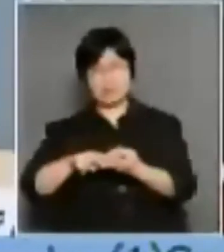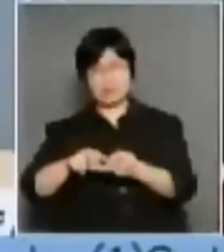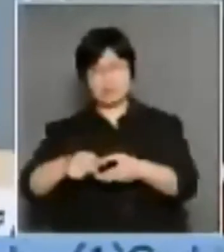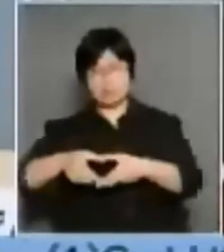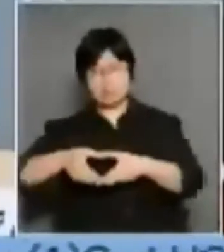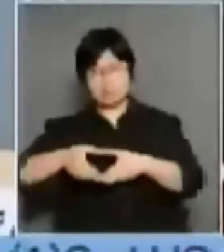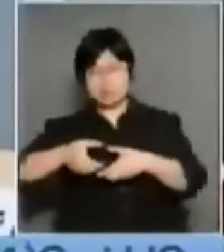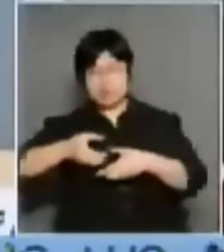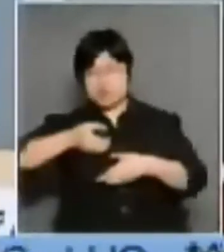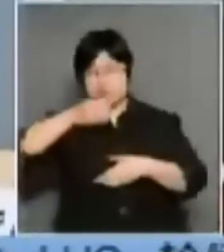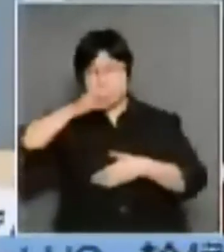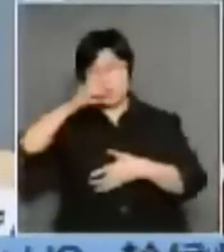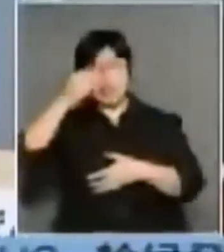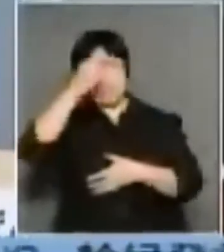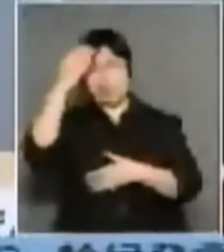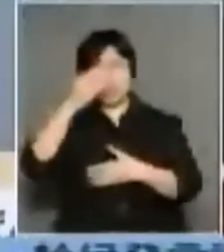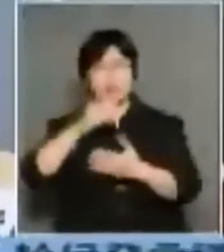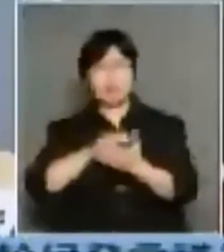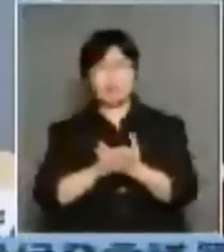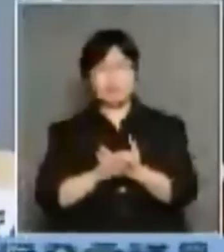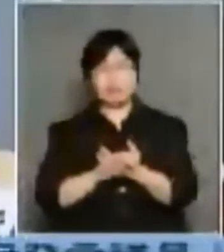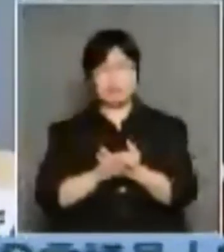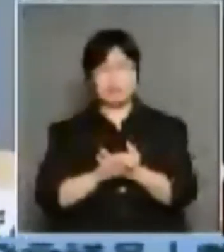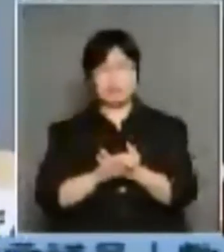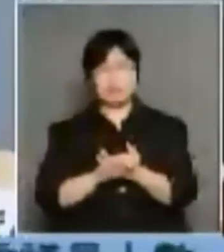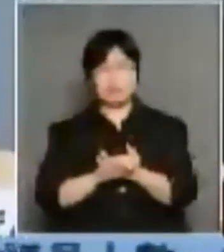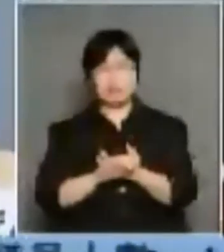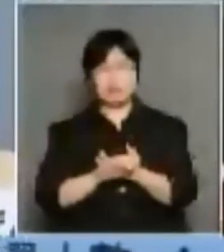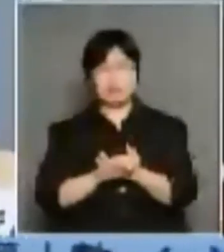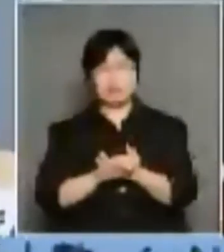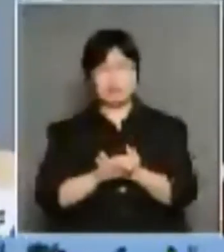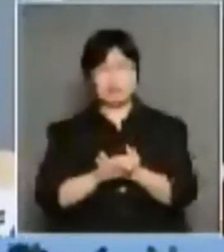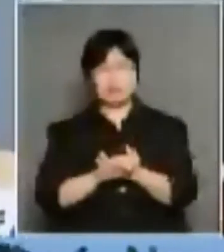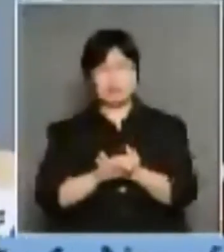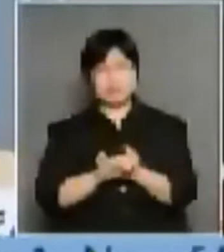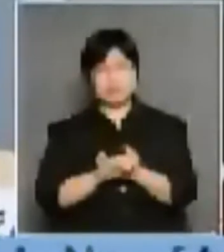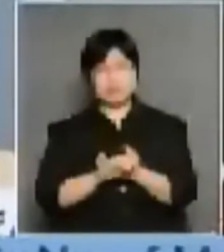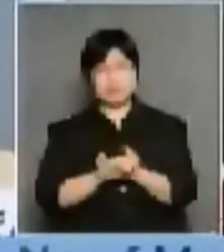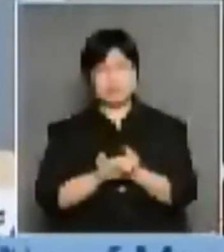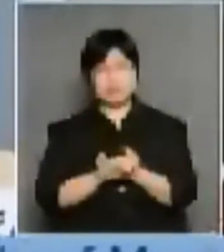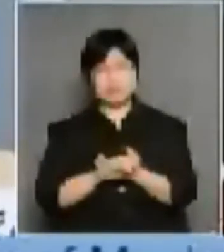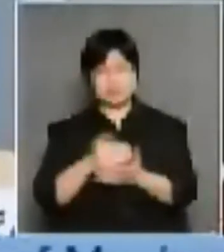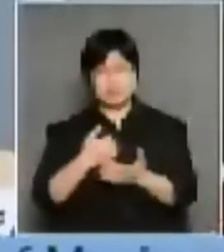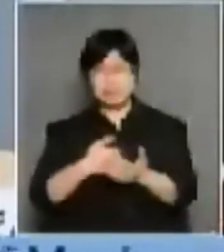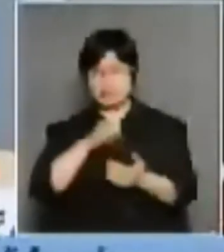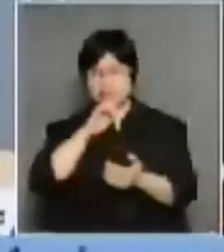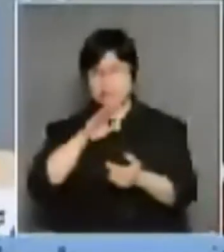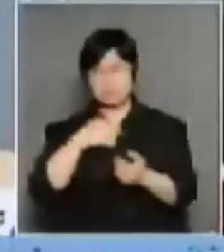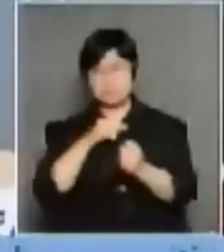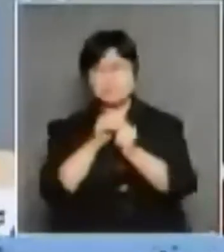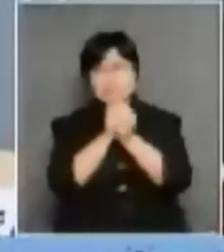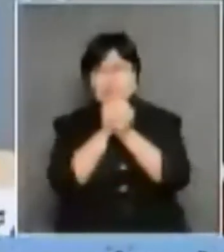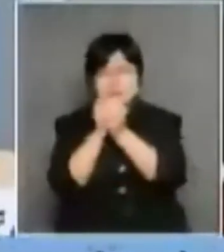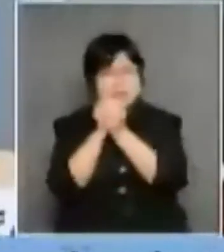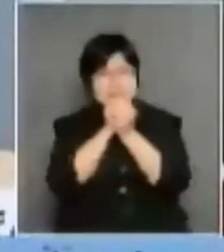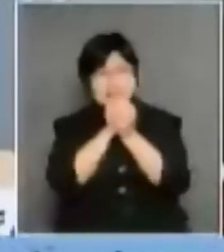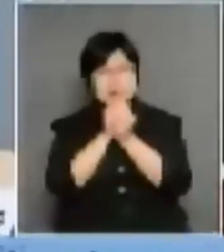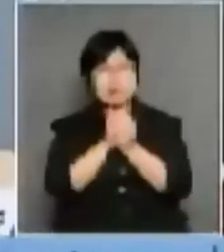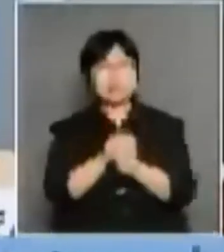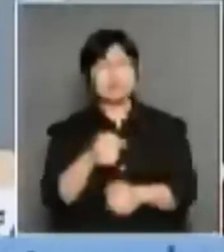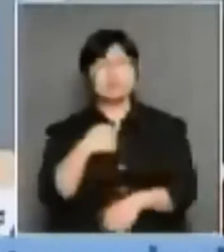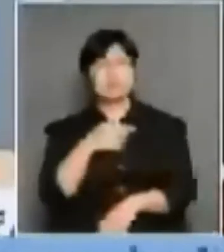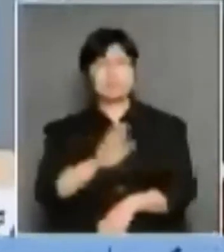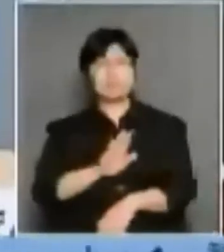咪呀？喂，咁老實講，我而家唔係哀各位